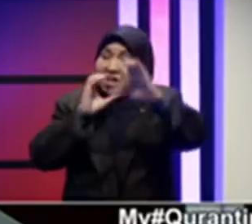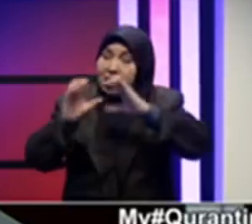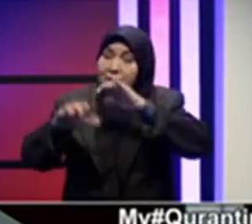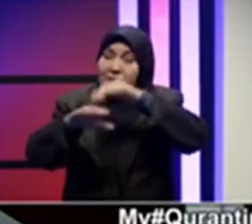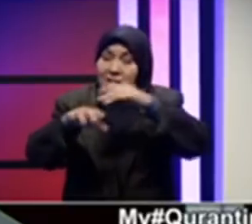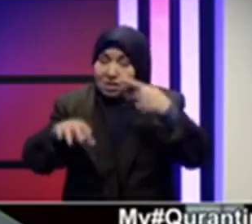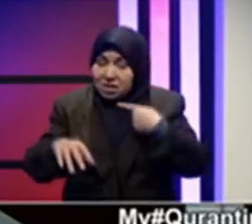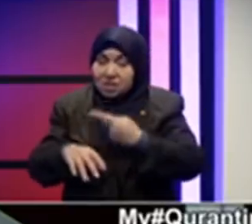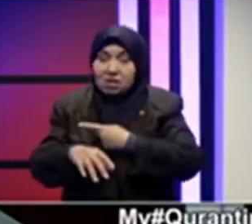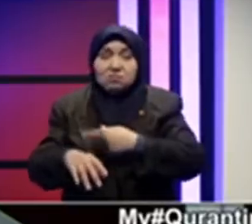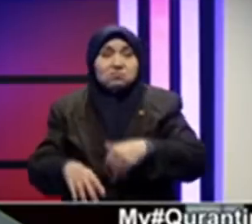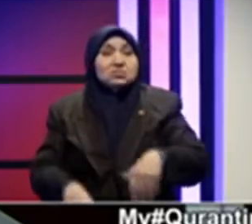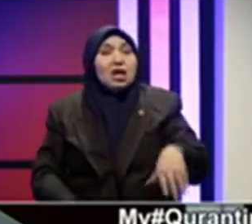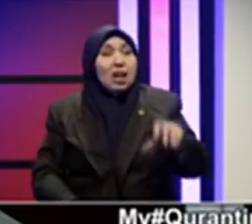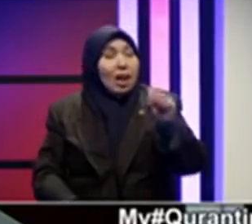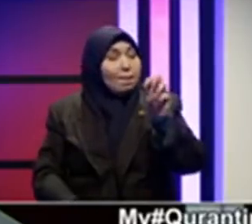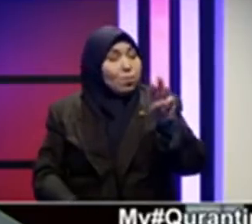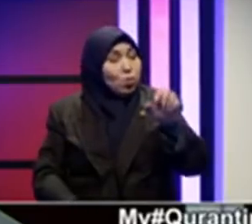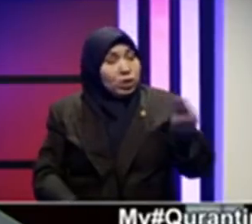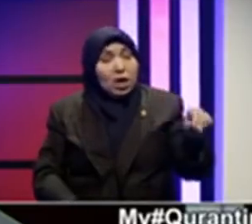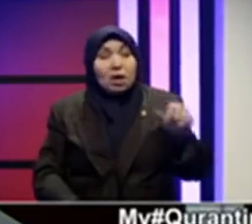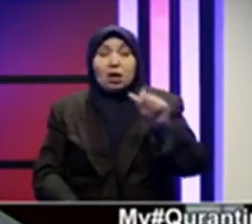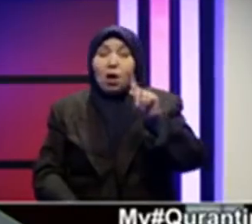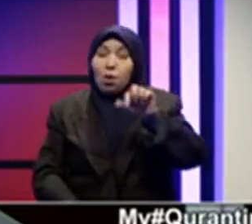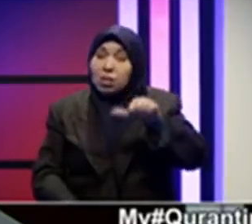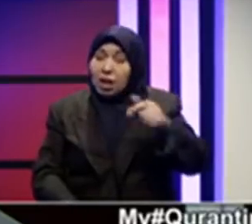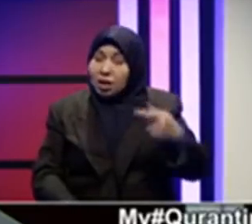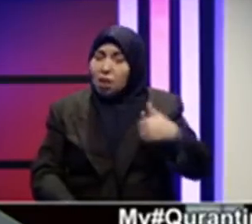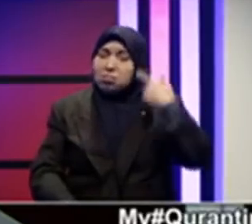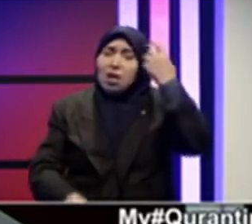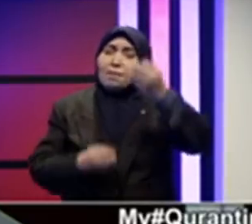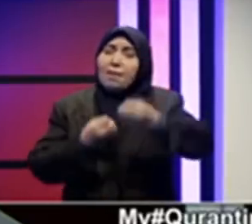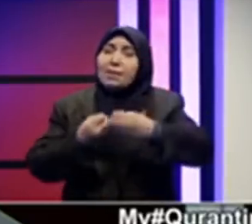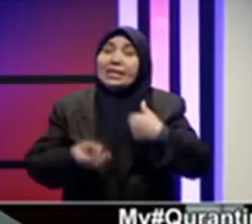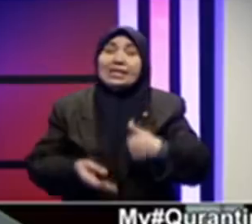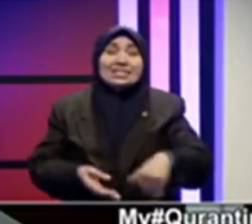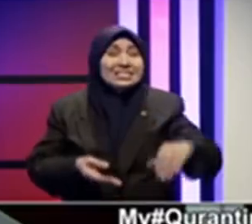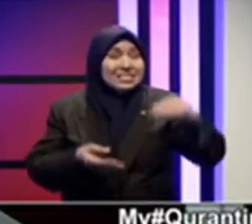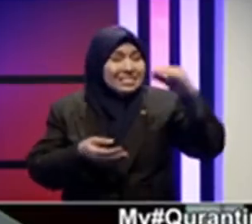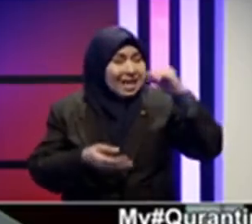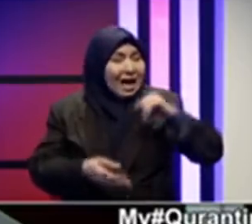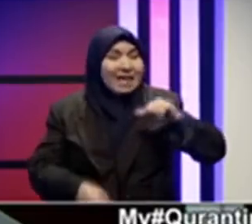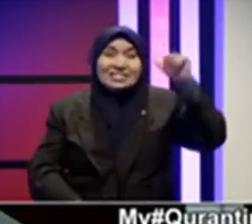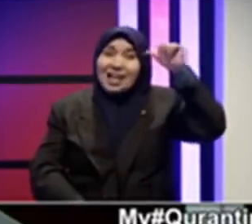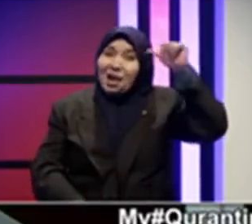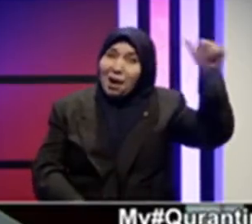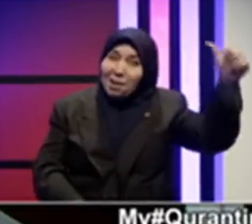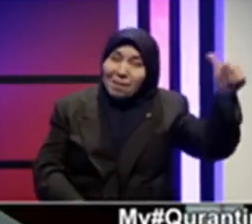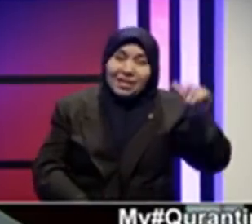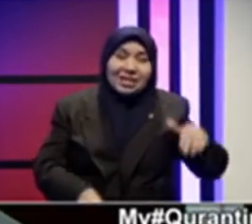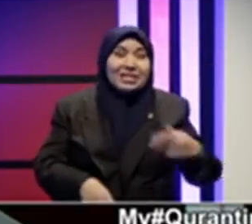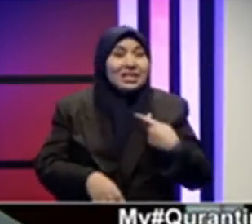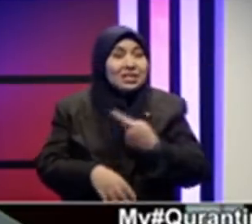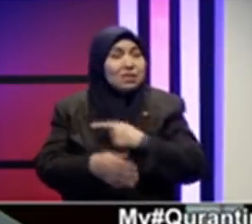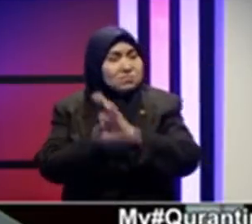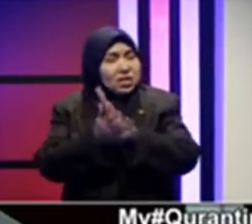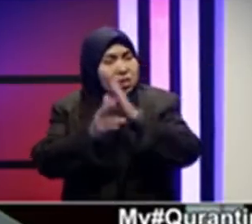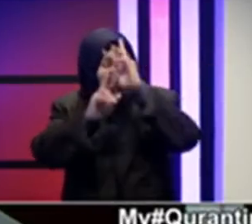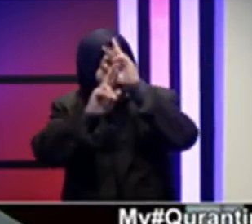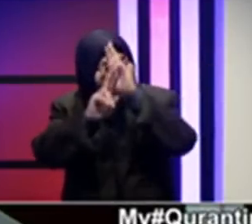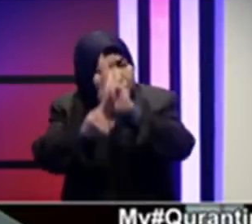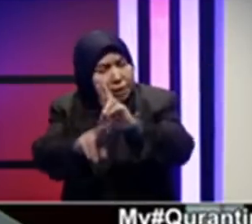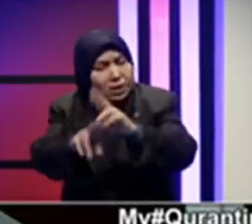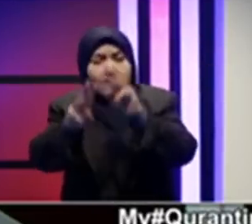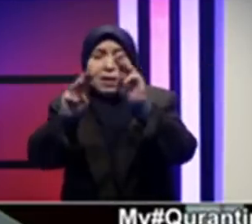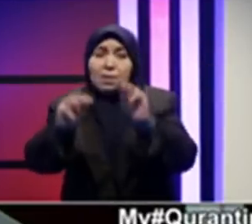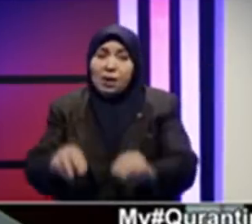pun salamun qaulam mir rabbir rahim. Allah memberi salam, ucapan kesejahteraan kepada kita, itu sebagai penghormatan. Kerana